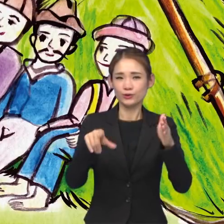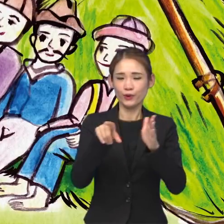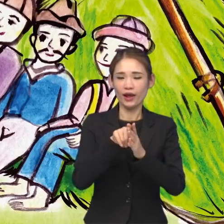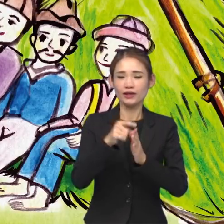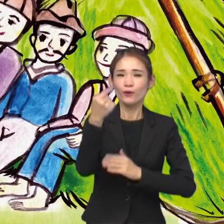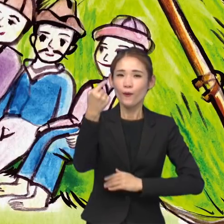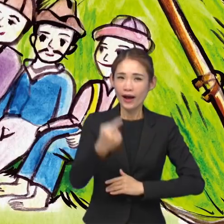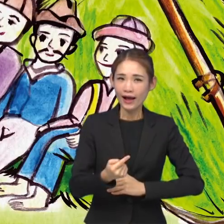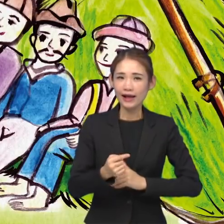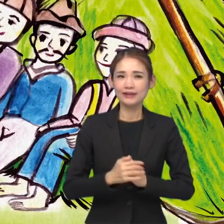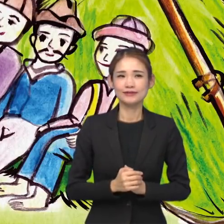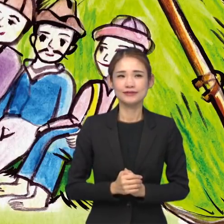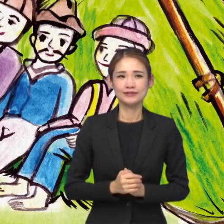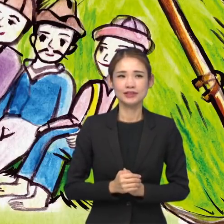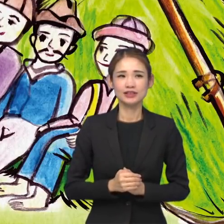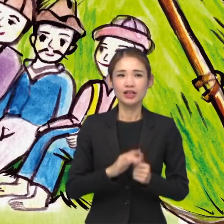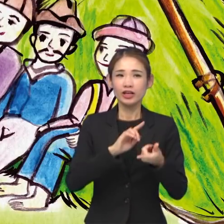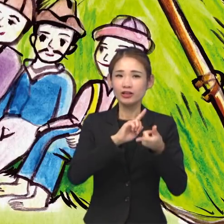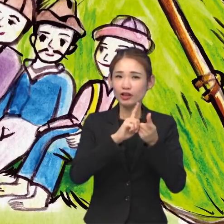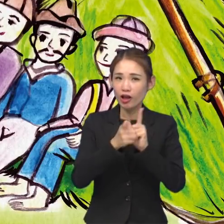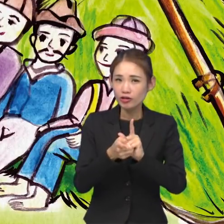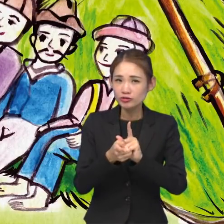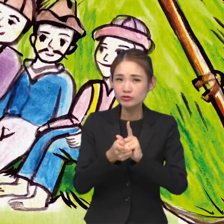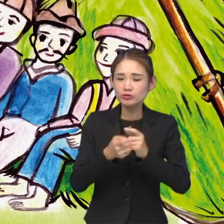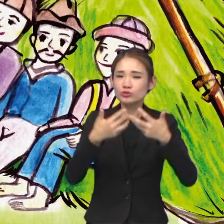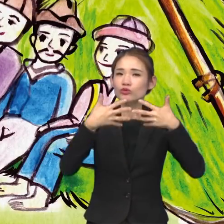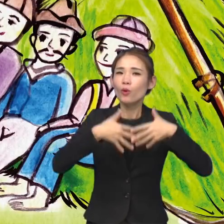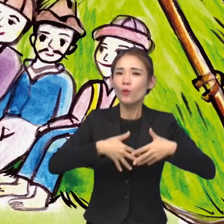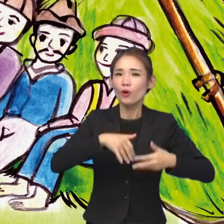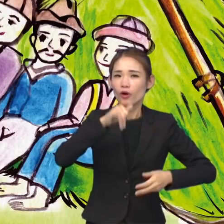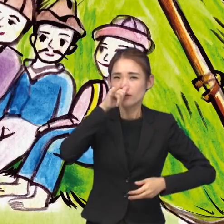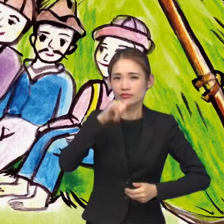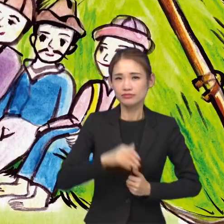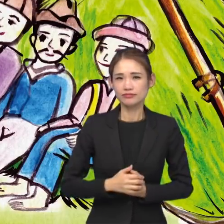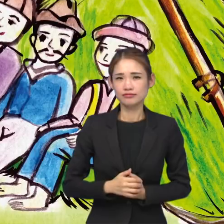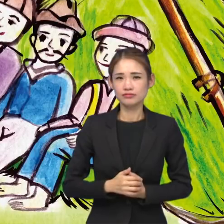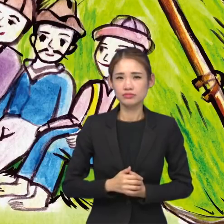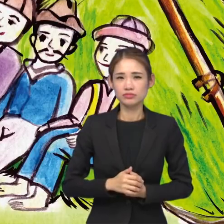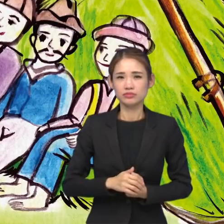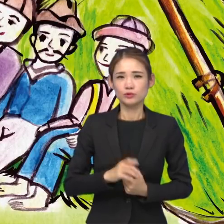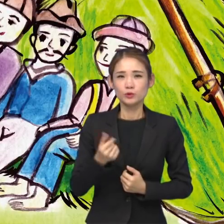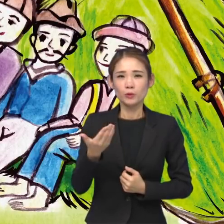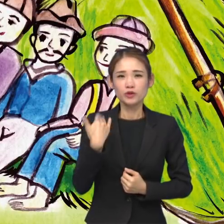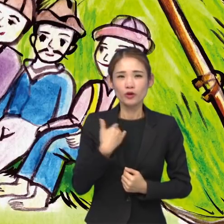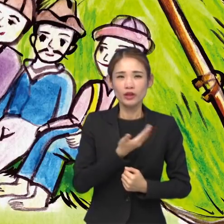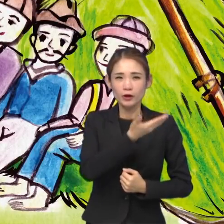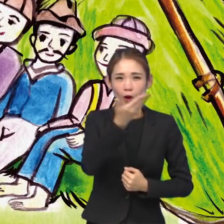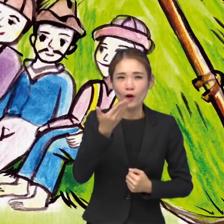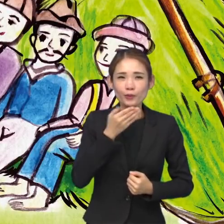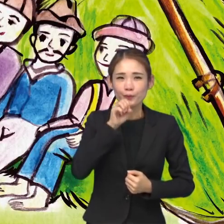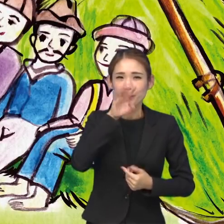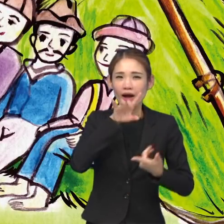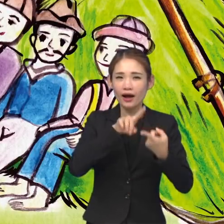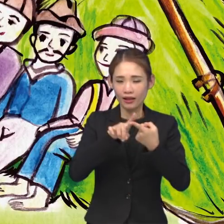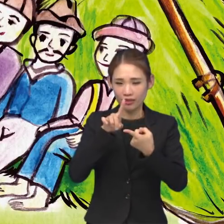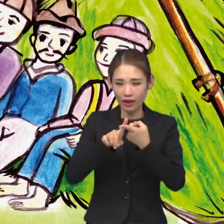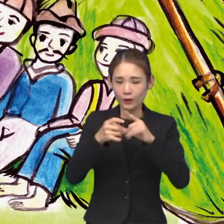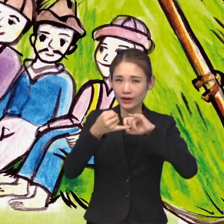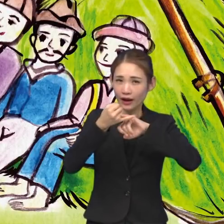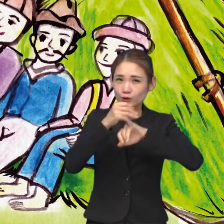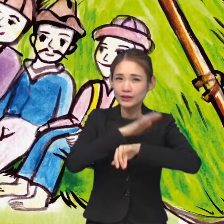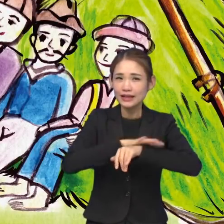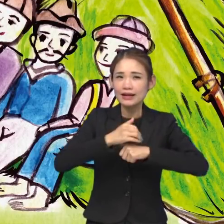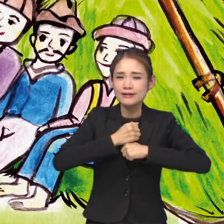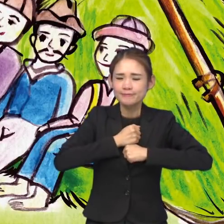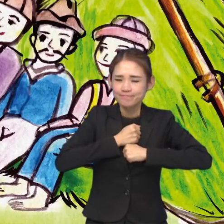나왔지 그 대신 조건이 있어 앞에서 말한 너희들의 약속을 꼭 지켜야